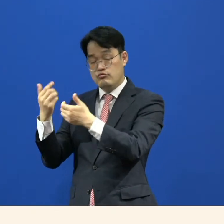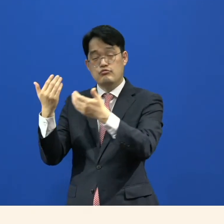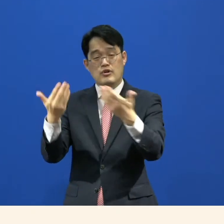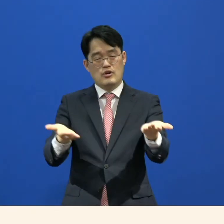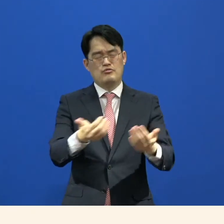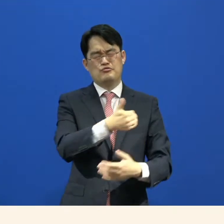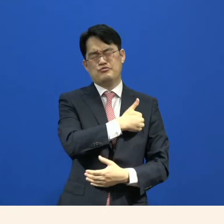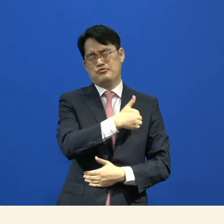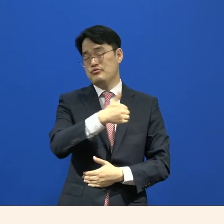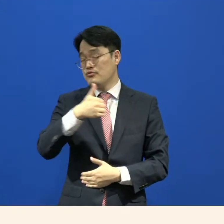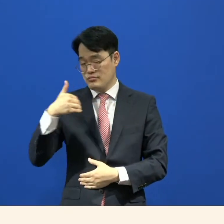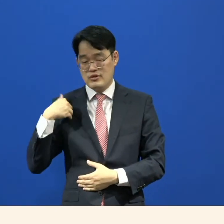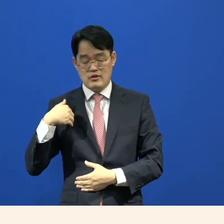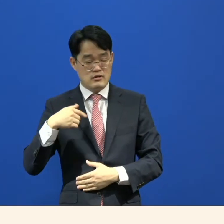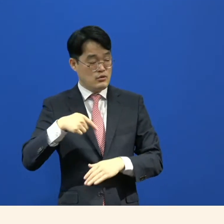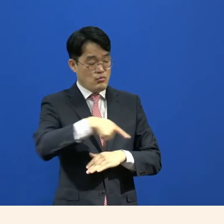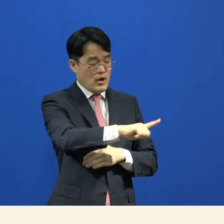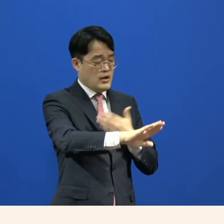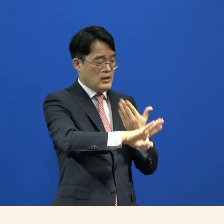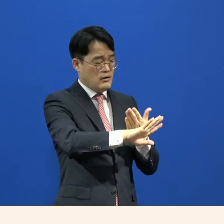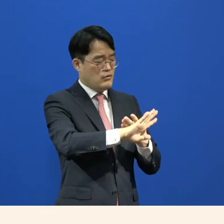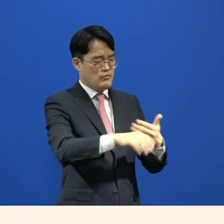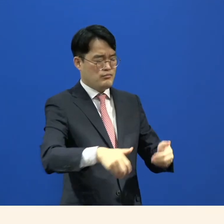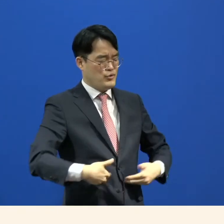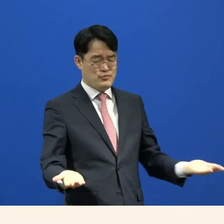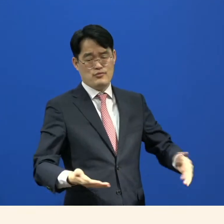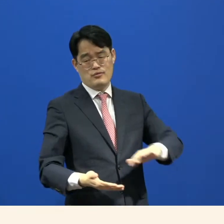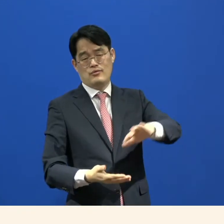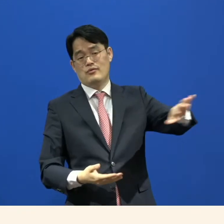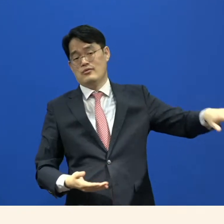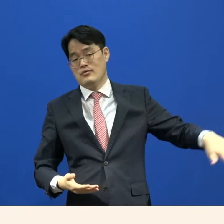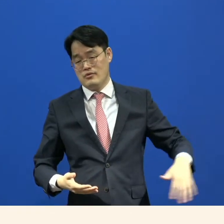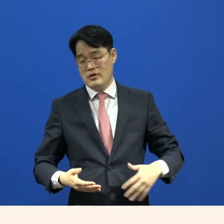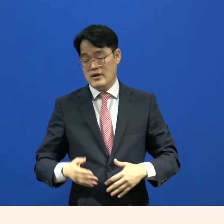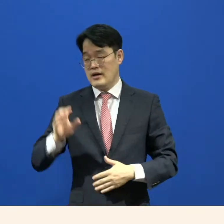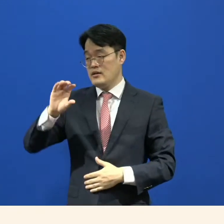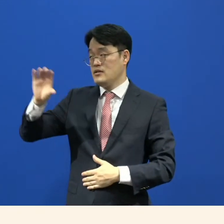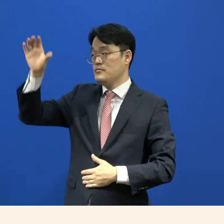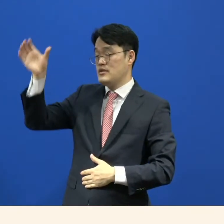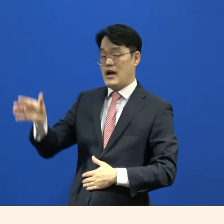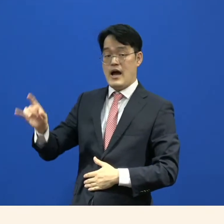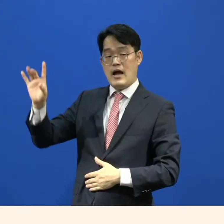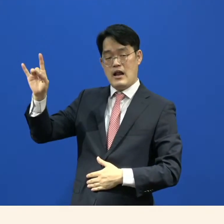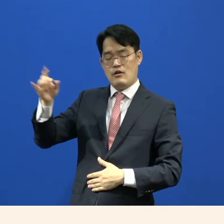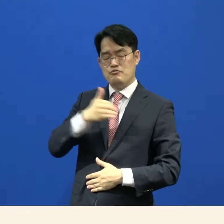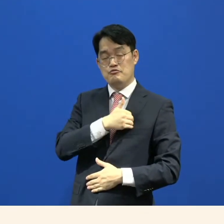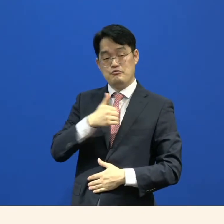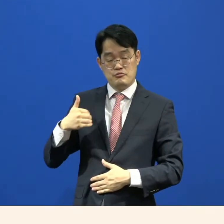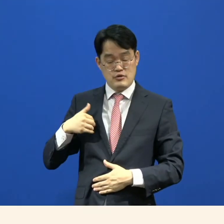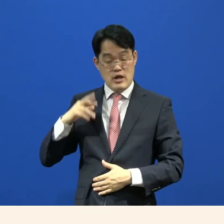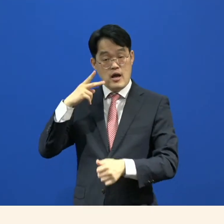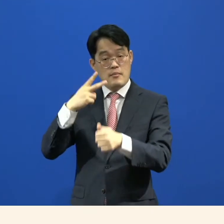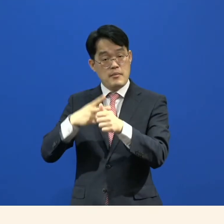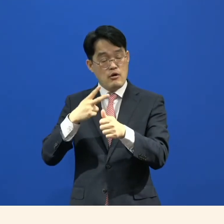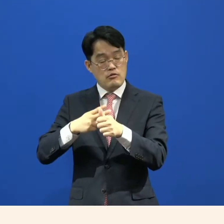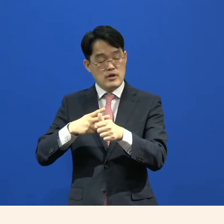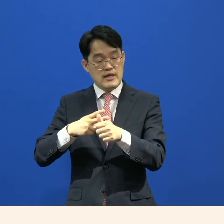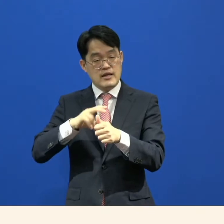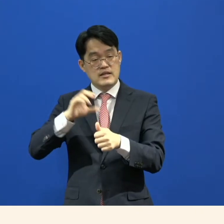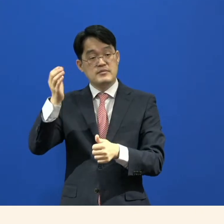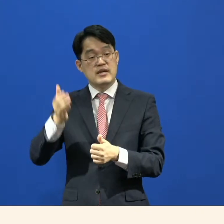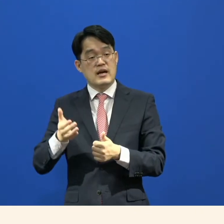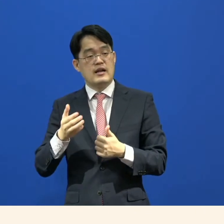다른 것이 필요하지 않아요. 십자가로 충분합니다. 바울이 십자가를 유일한 자랑으로 삼은 이유인 것입니다.